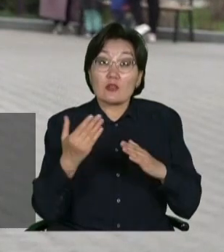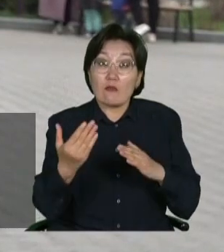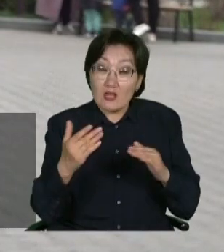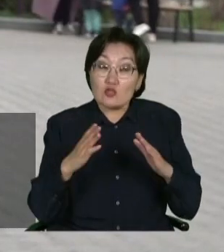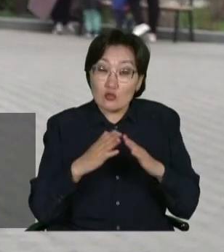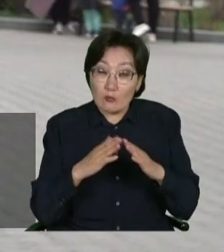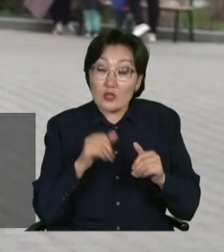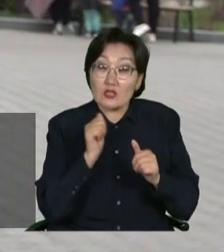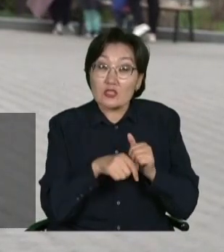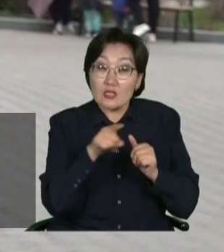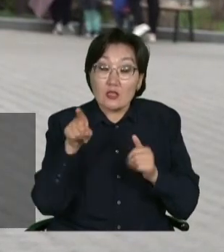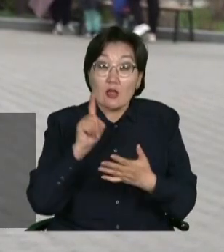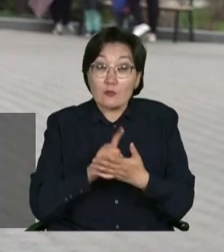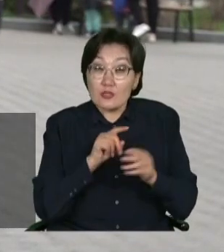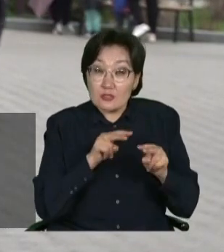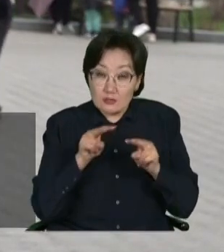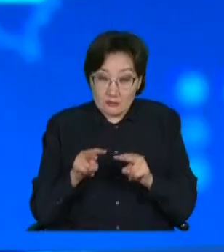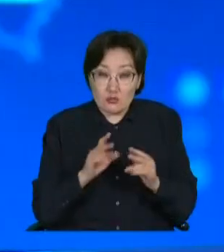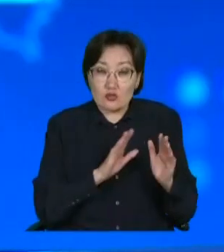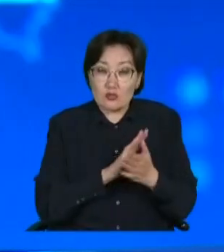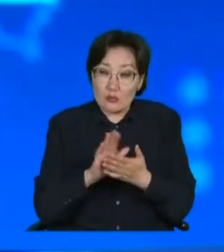и каждый из нас обязан следить за ним.